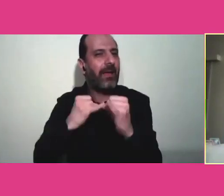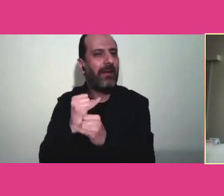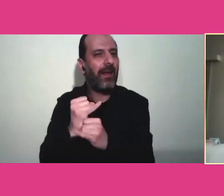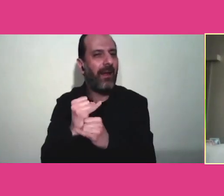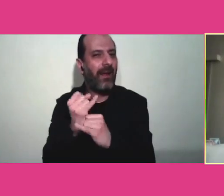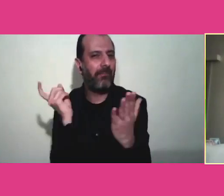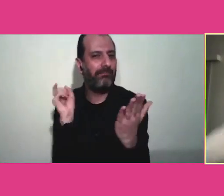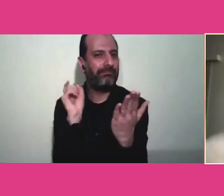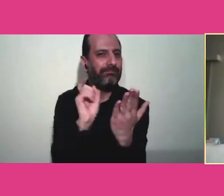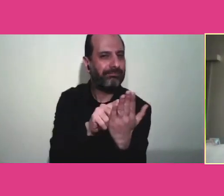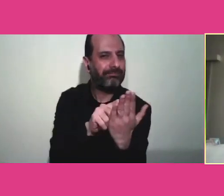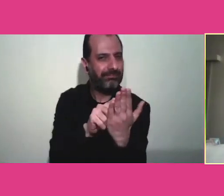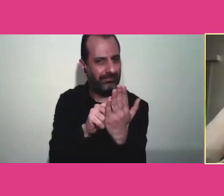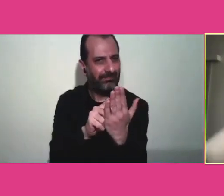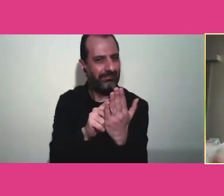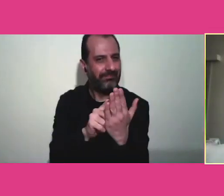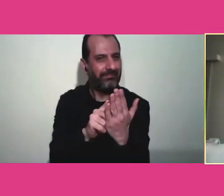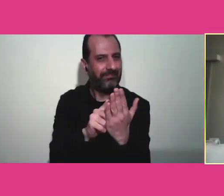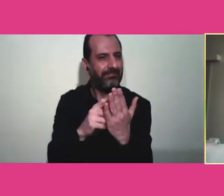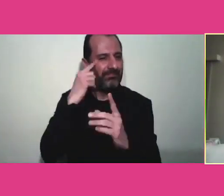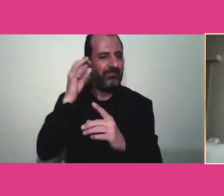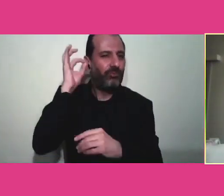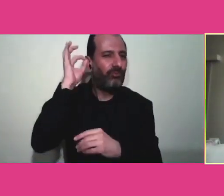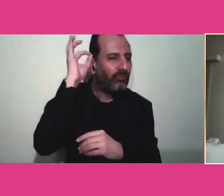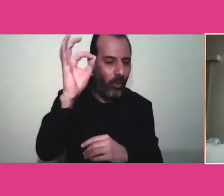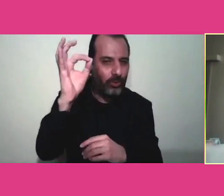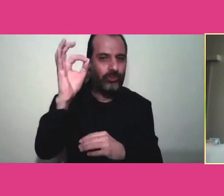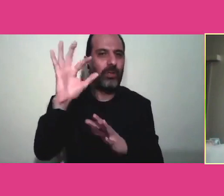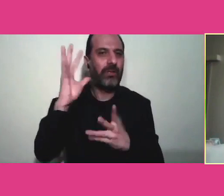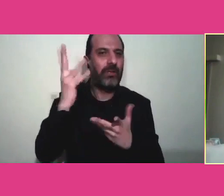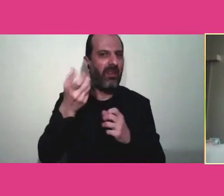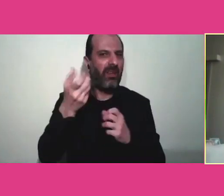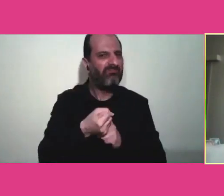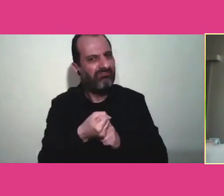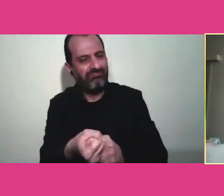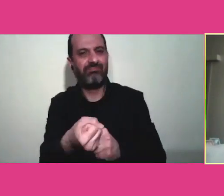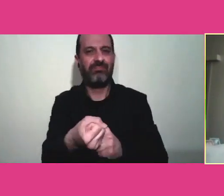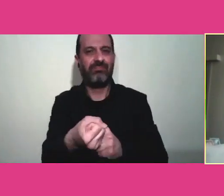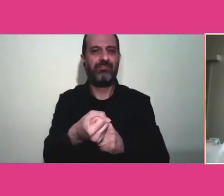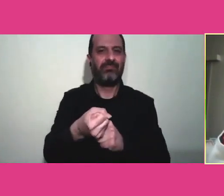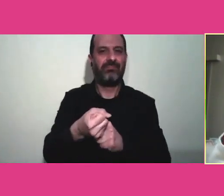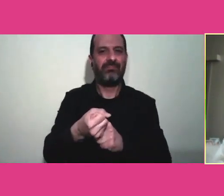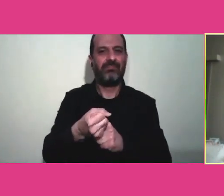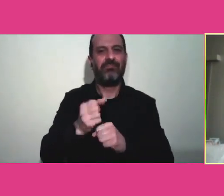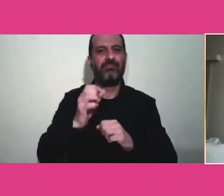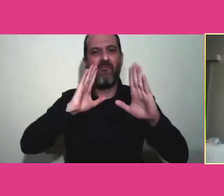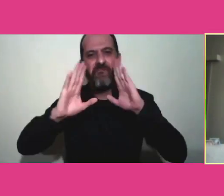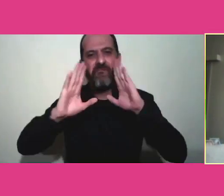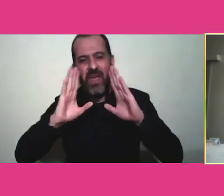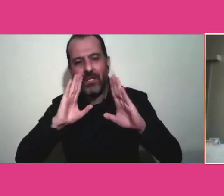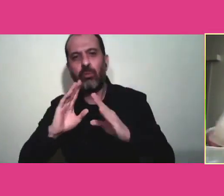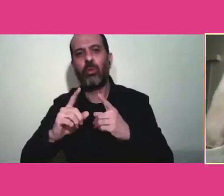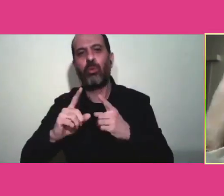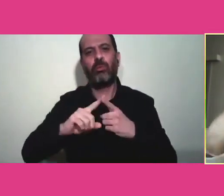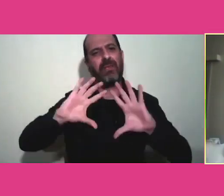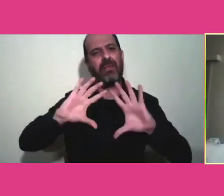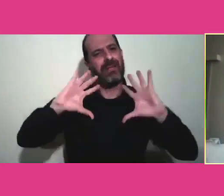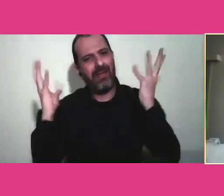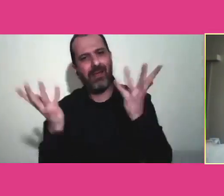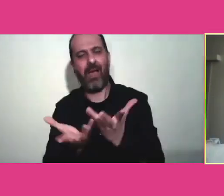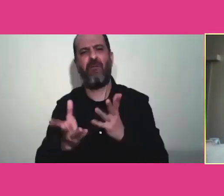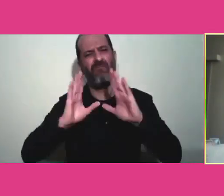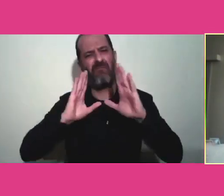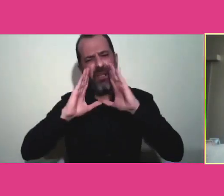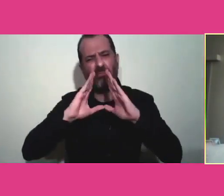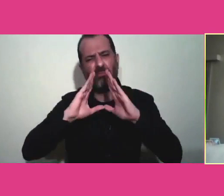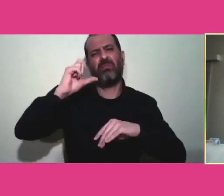σε αυτή το challenge, στην πρόκληση για τη συνηγορία μέσα από το Facebook και ευρύτερα τα social media που